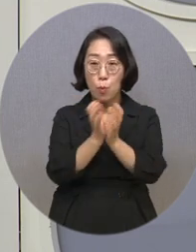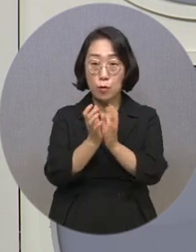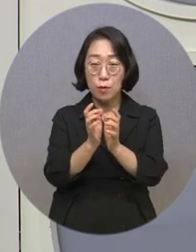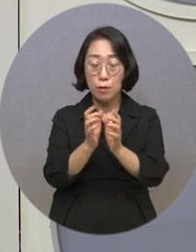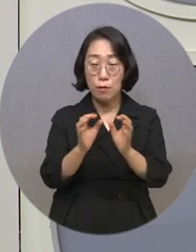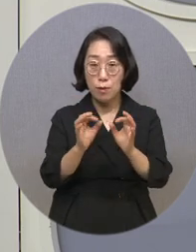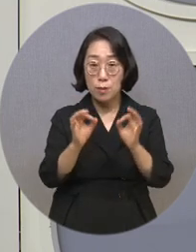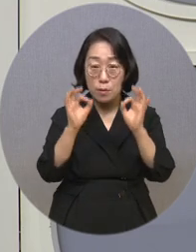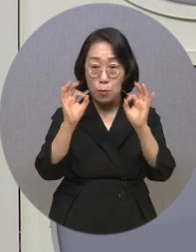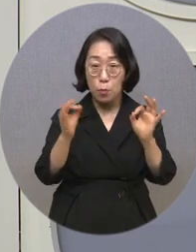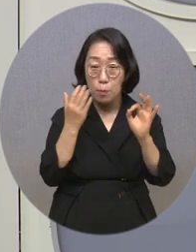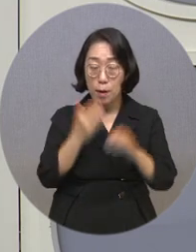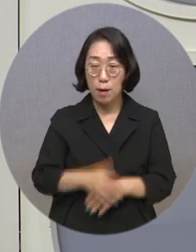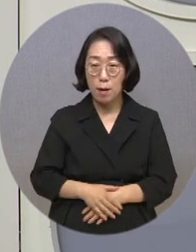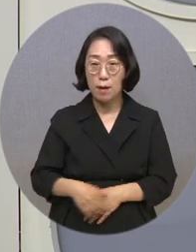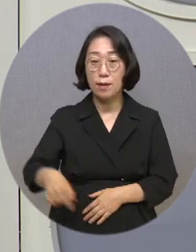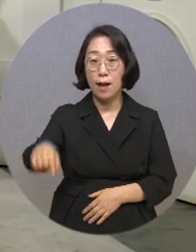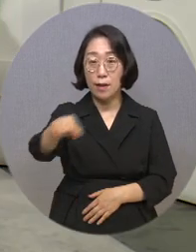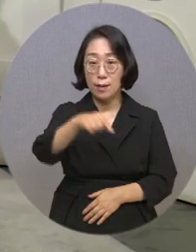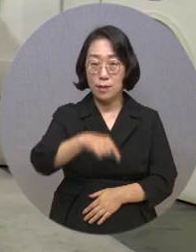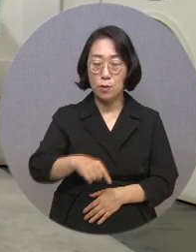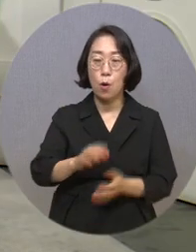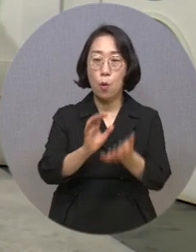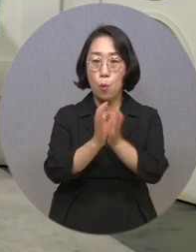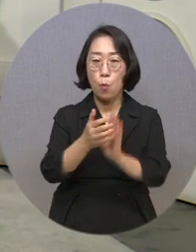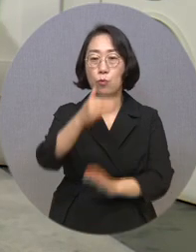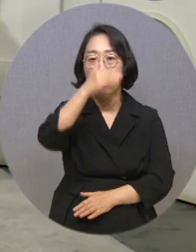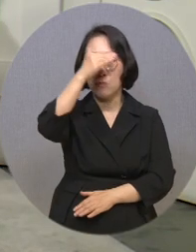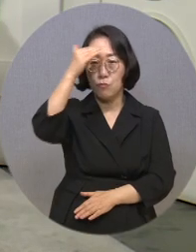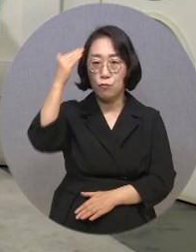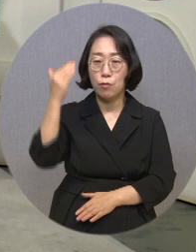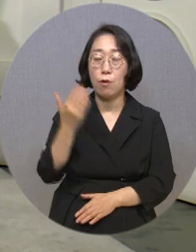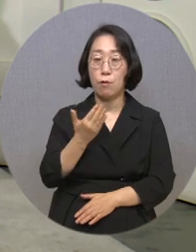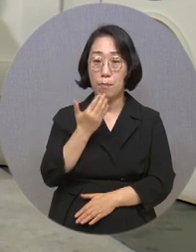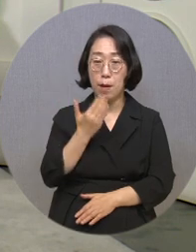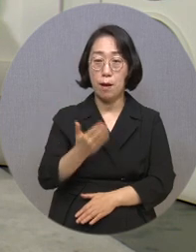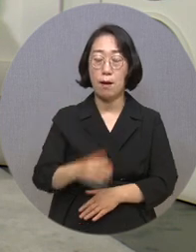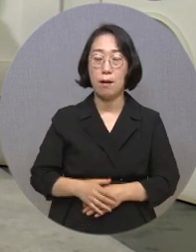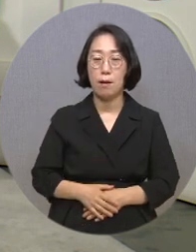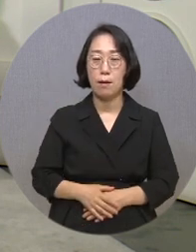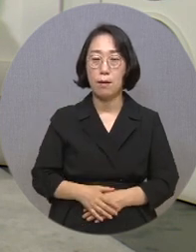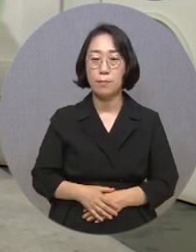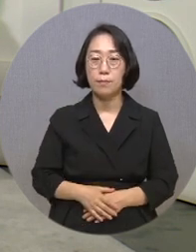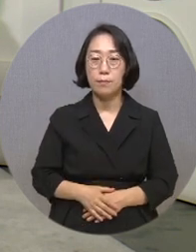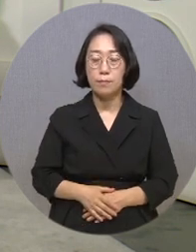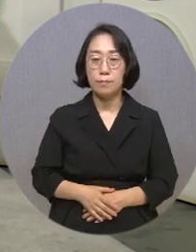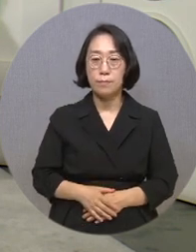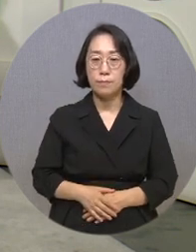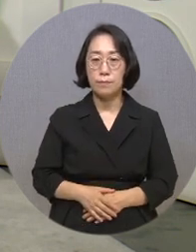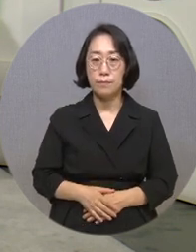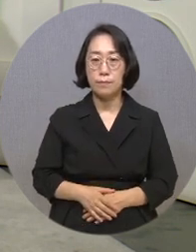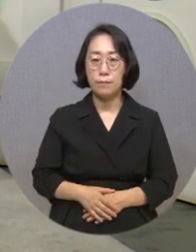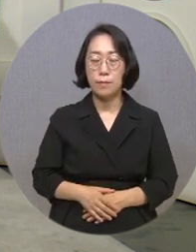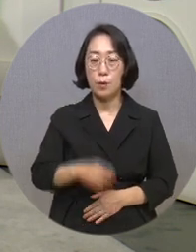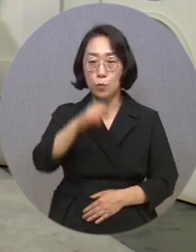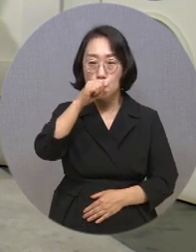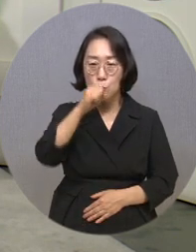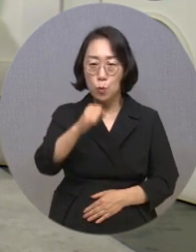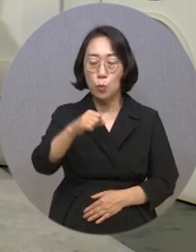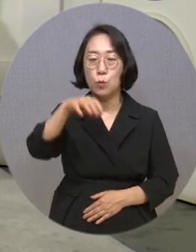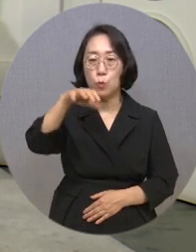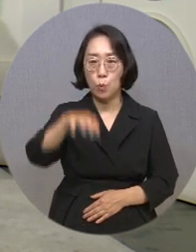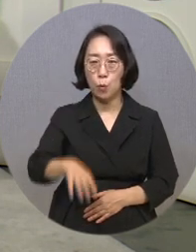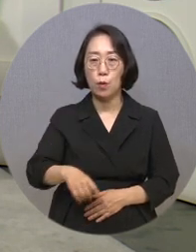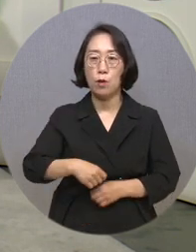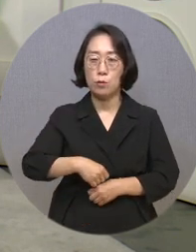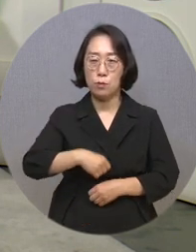어르신들이 오면은 그 안에서 다 꽃을 구경할 수 있게끔 그렇게 해놨기 때문에 좋은 시설,